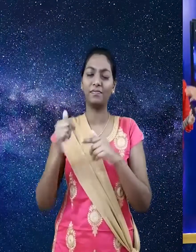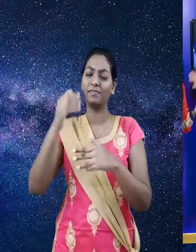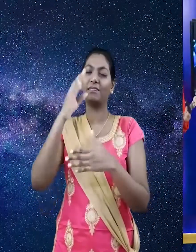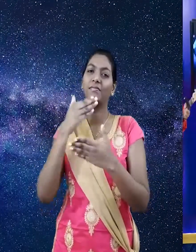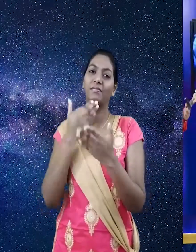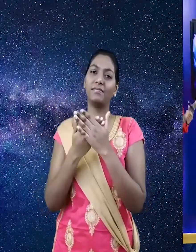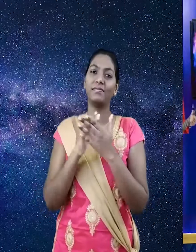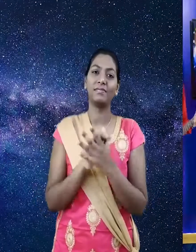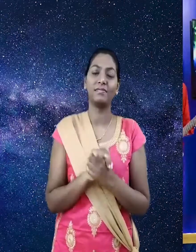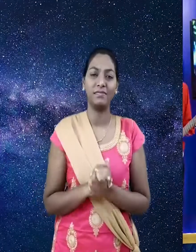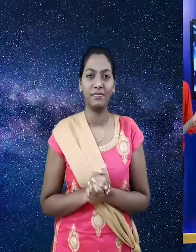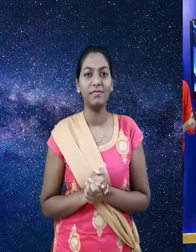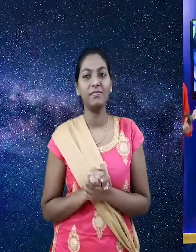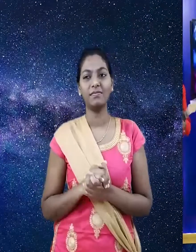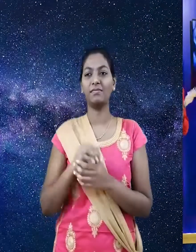तेरी स्तुति